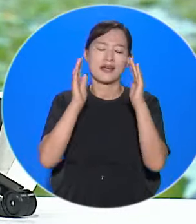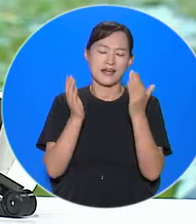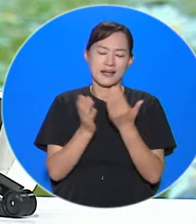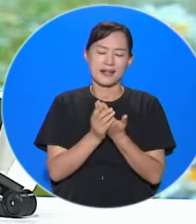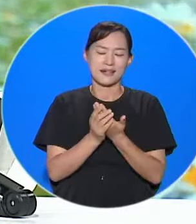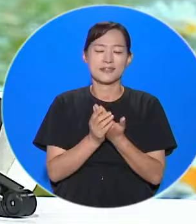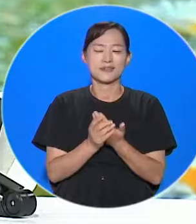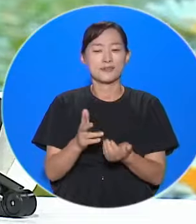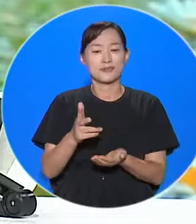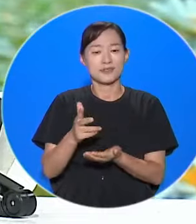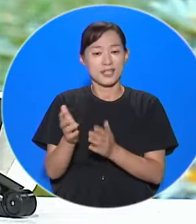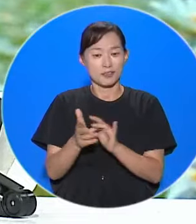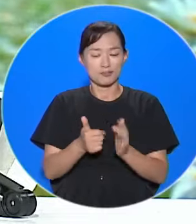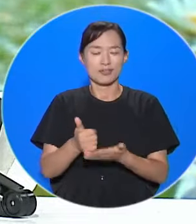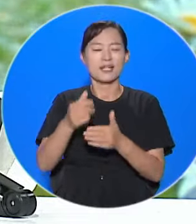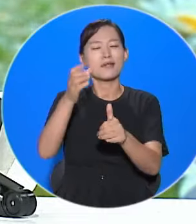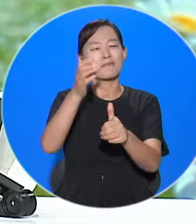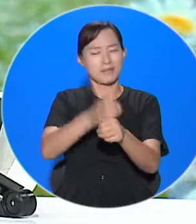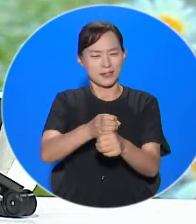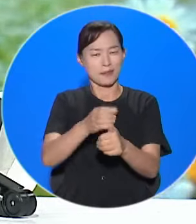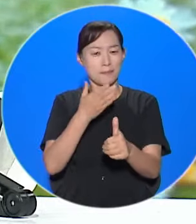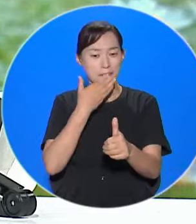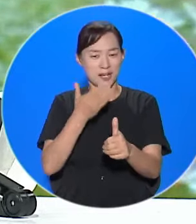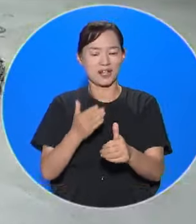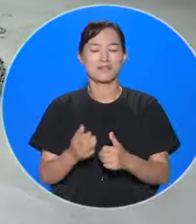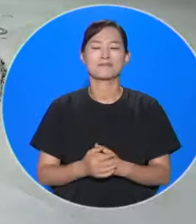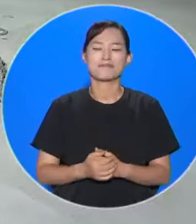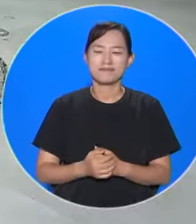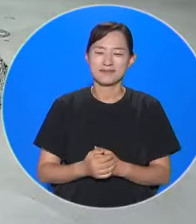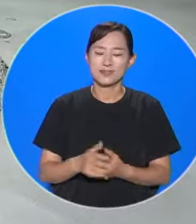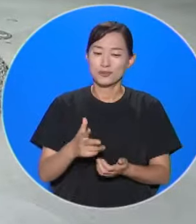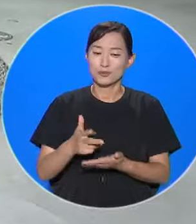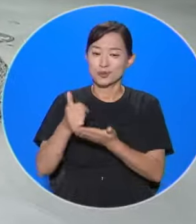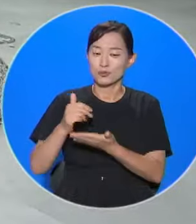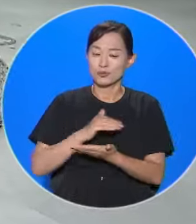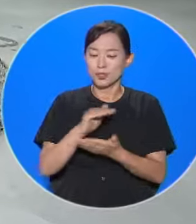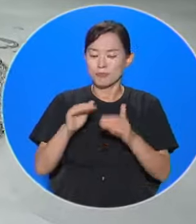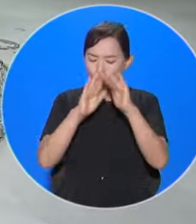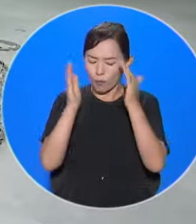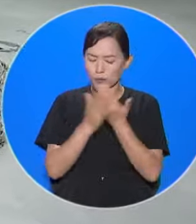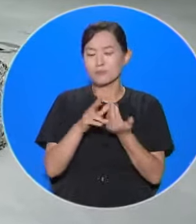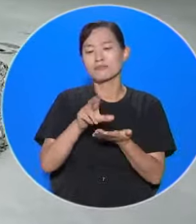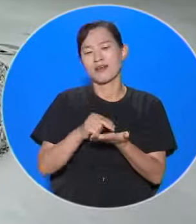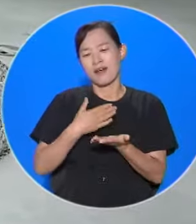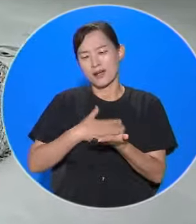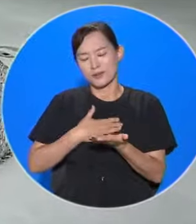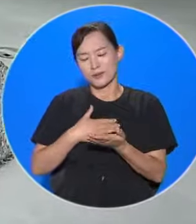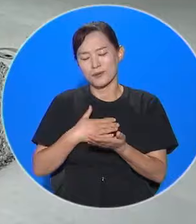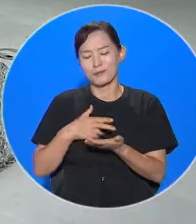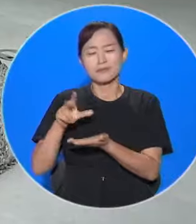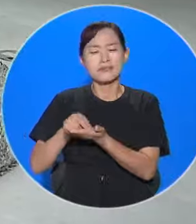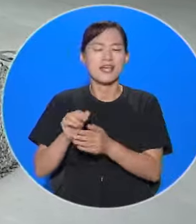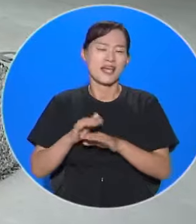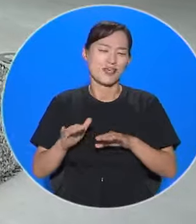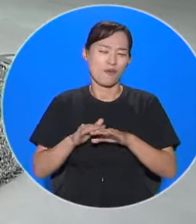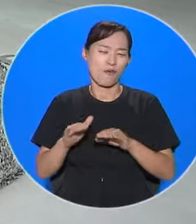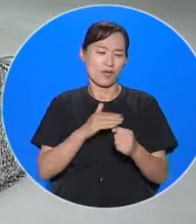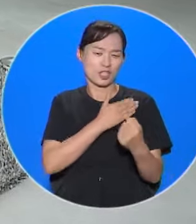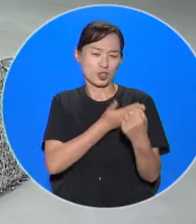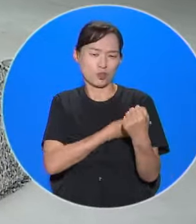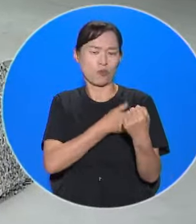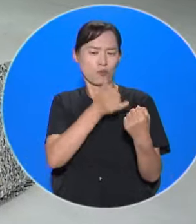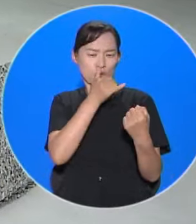짐을 우리는 예수님께 맡길 수 있습니다. 주님은 우리의 모든 문제를 아시고 그 문제를 해결할